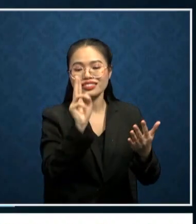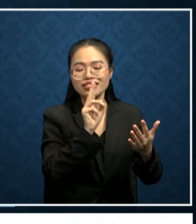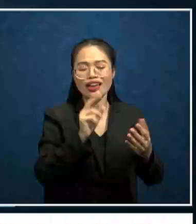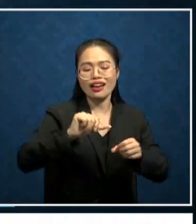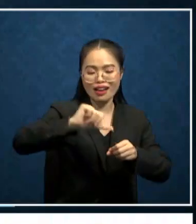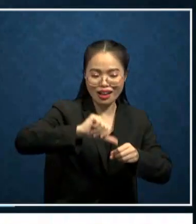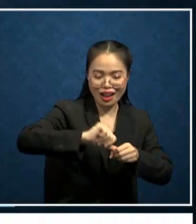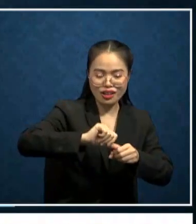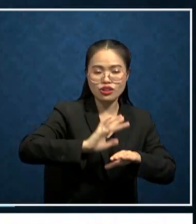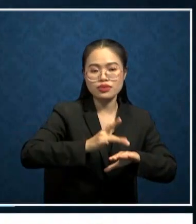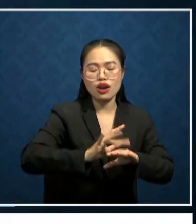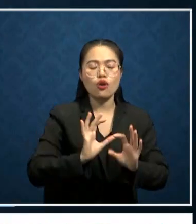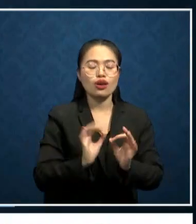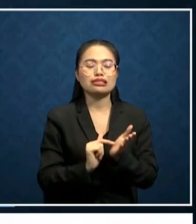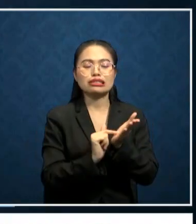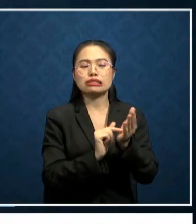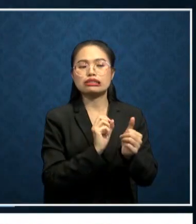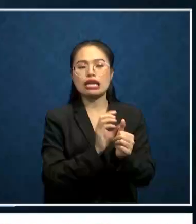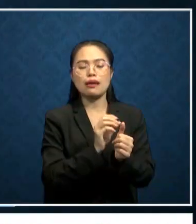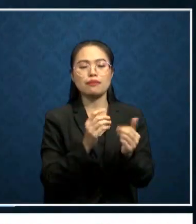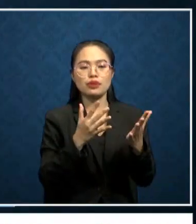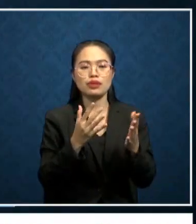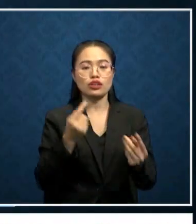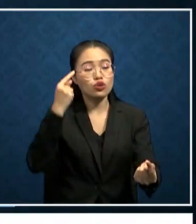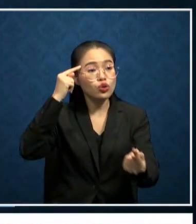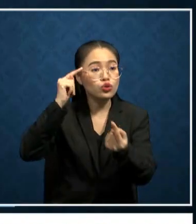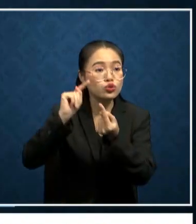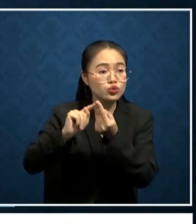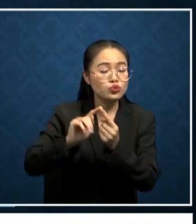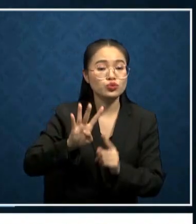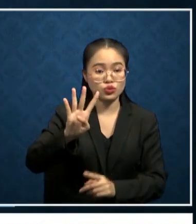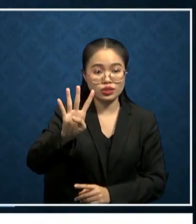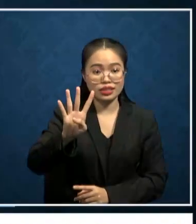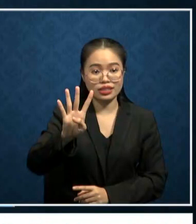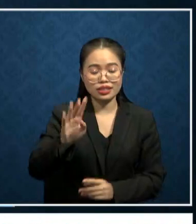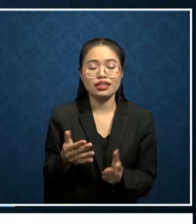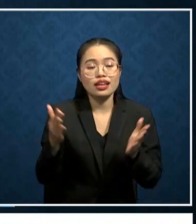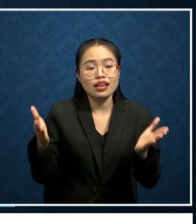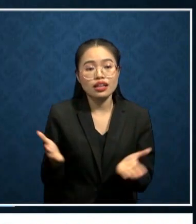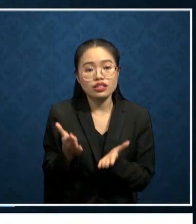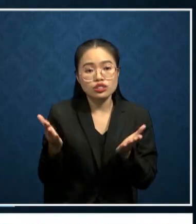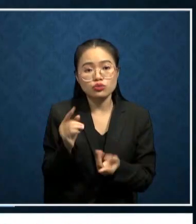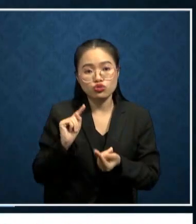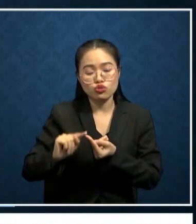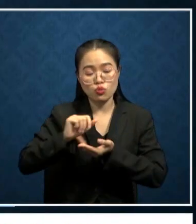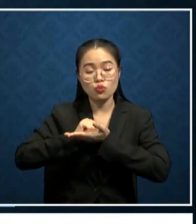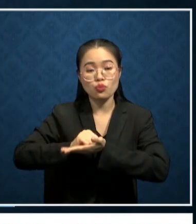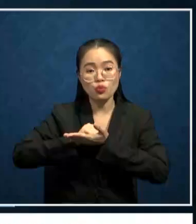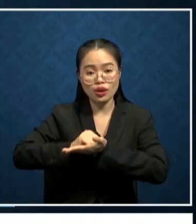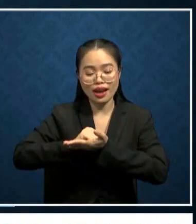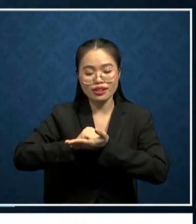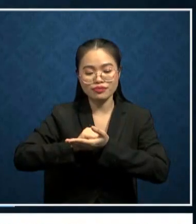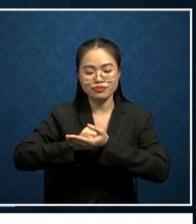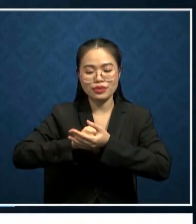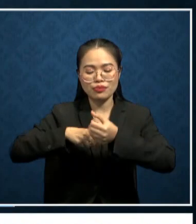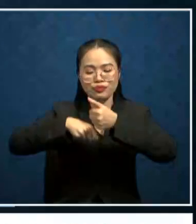ธรรมชาติไม่มีข้อสังเกตข้อเสนอแนะวัตถุประสงค์ที่ 4ส่งเสริมการบริการของระบบโครงข่ายพลัง